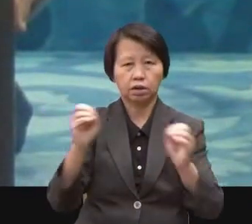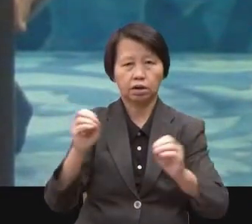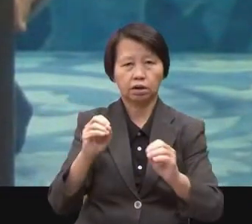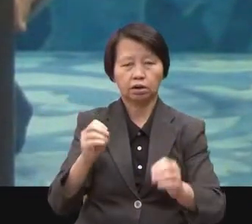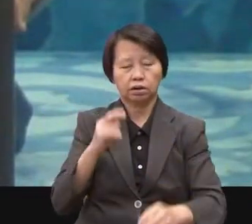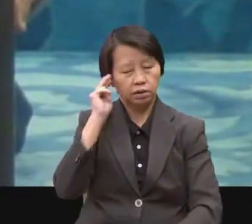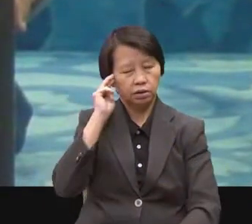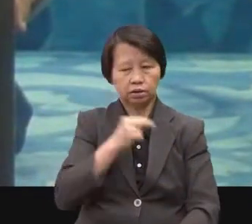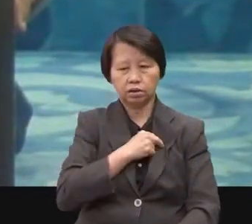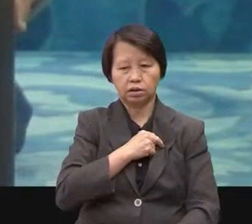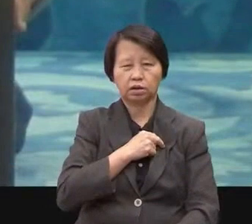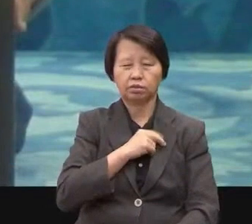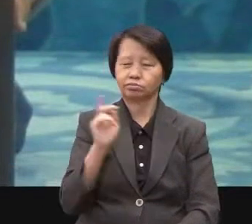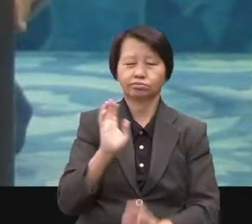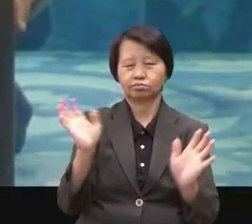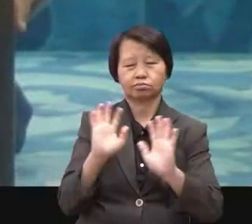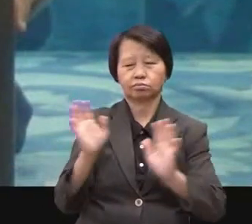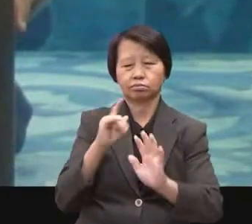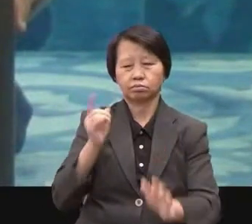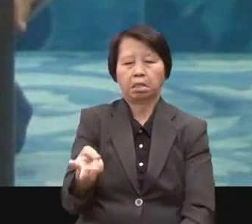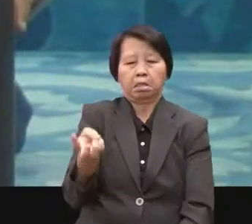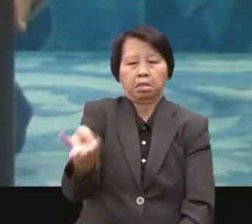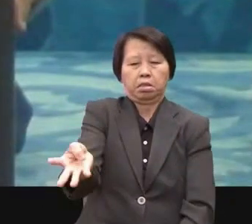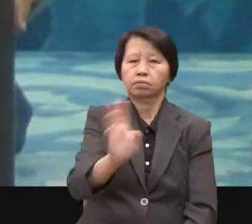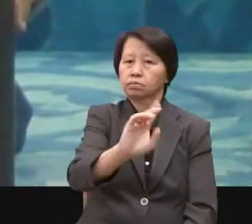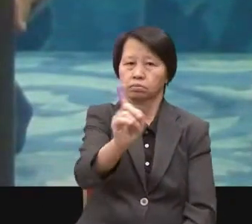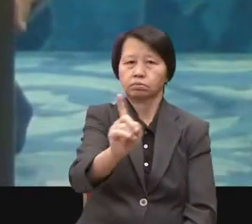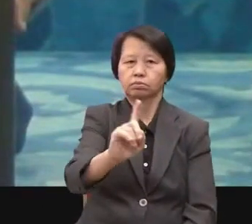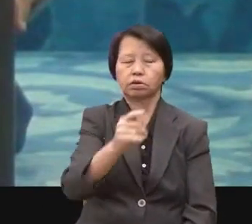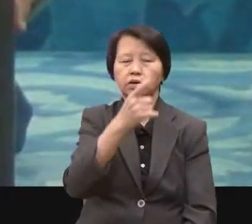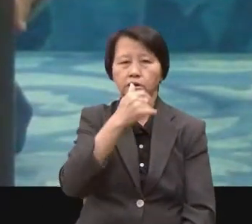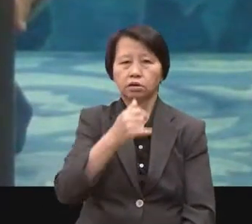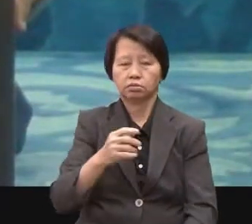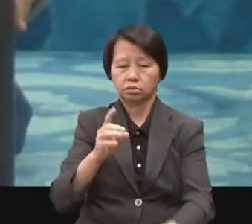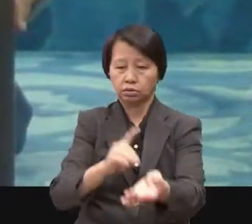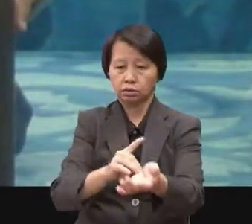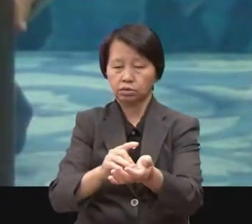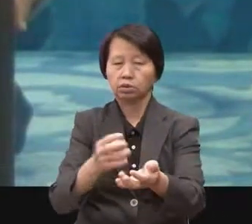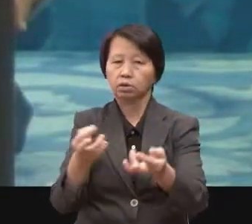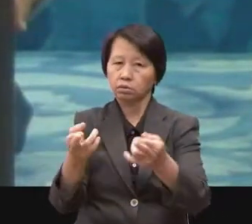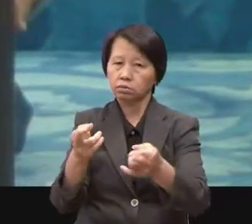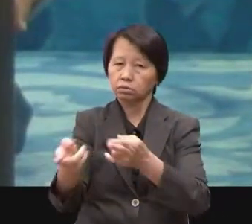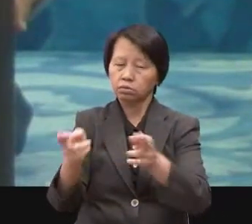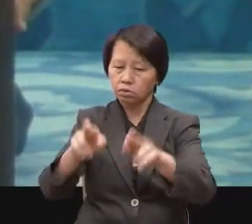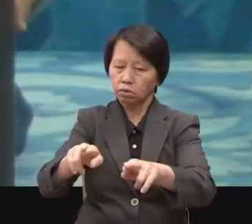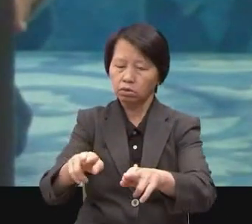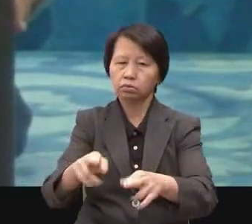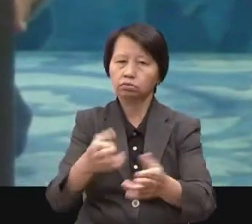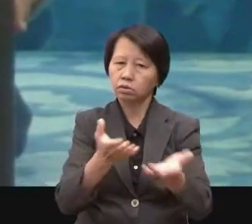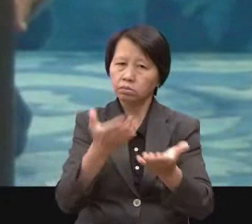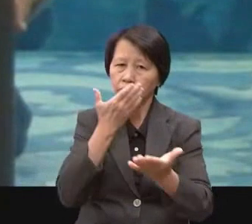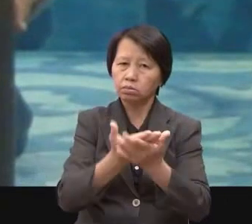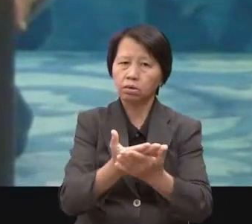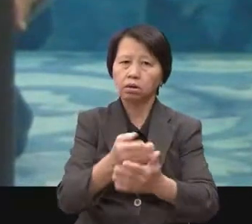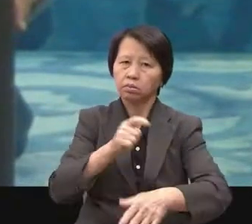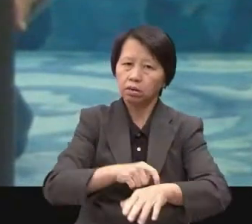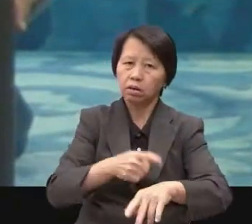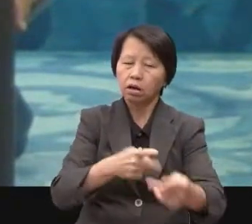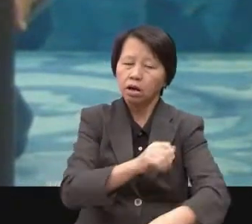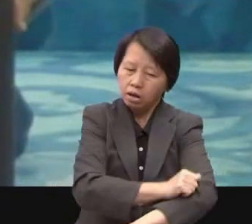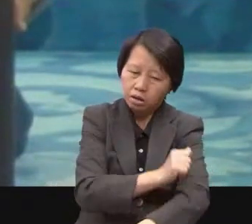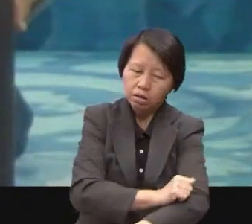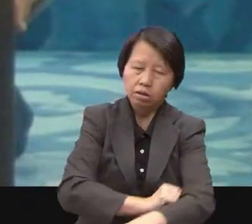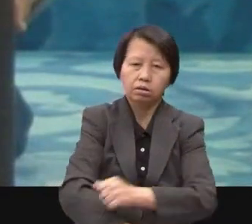sekali niat kita untuk meremehkan karena dengan baik berkorban masa waktu tenaga